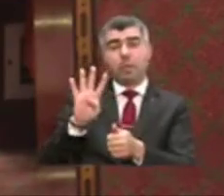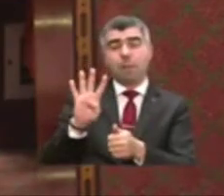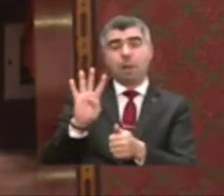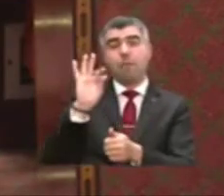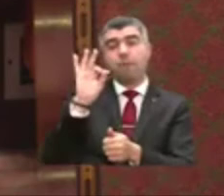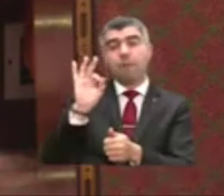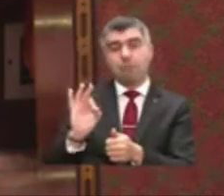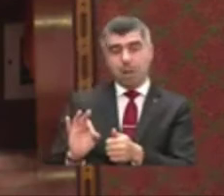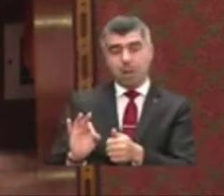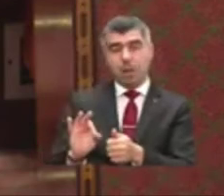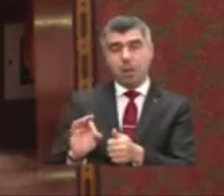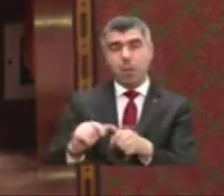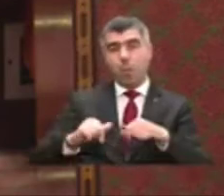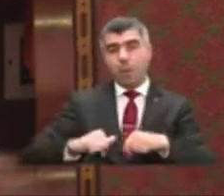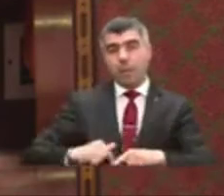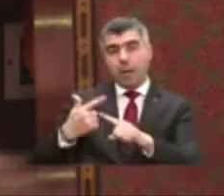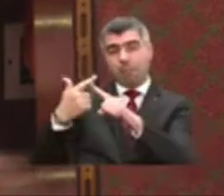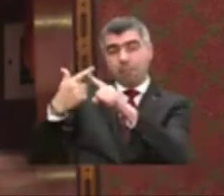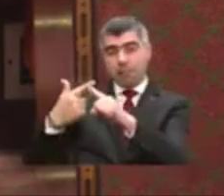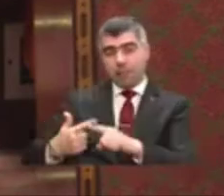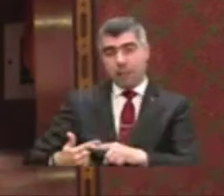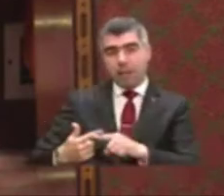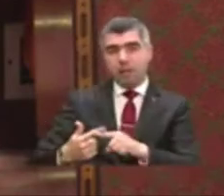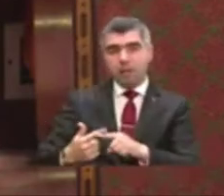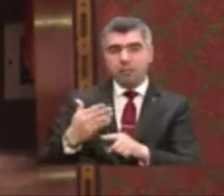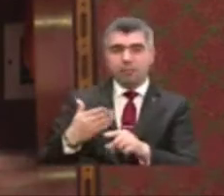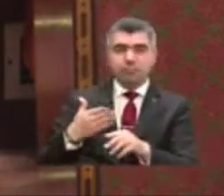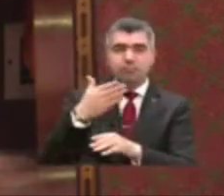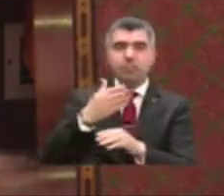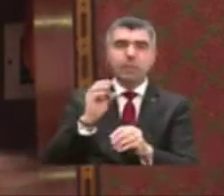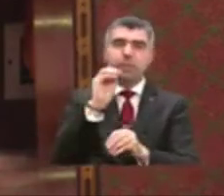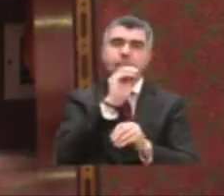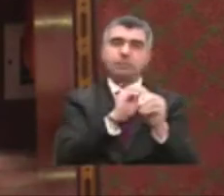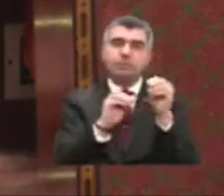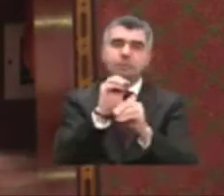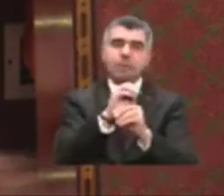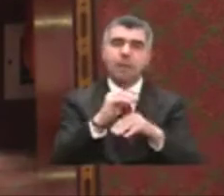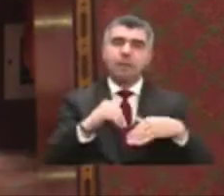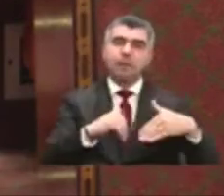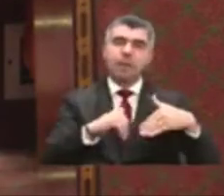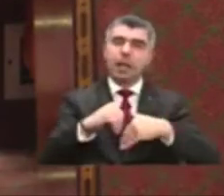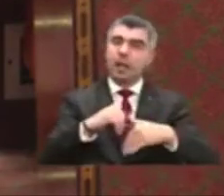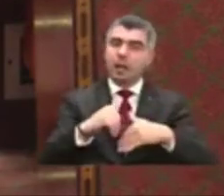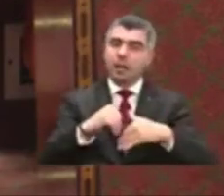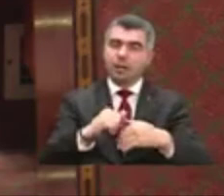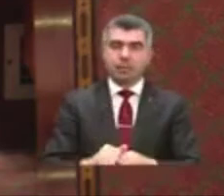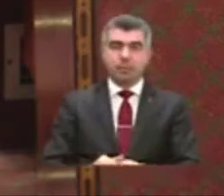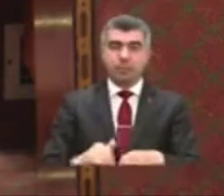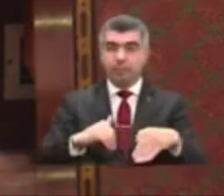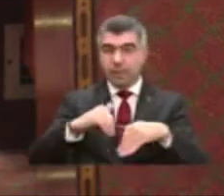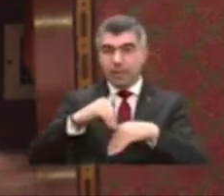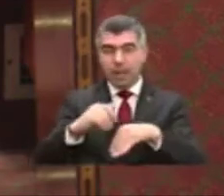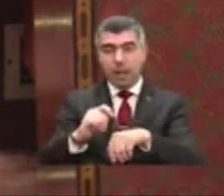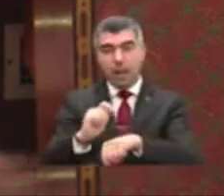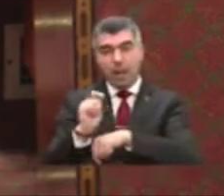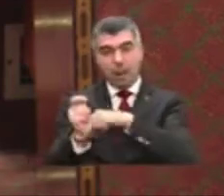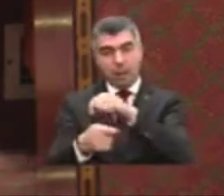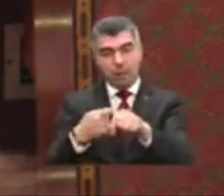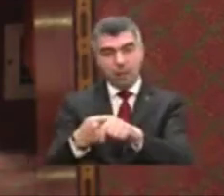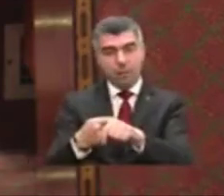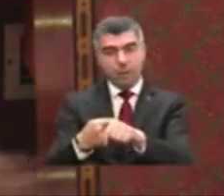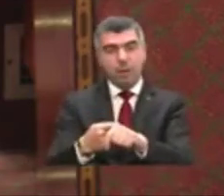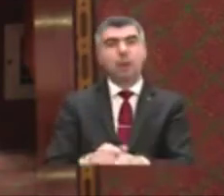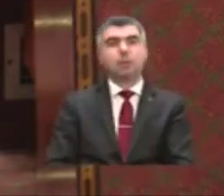تتمشي للصيانه، وكما سبق لي ان ذكرت الطرق القرويه فهي تدخل في